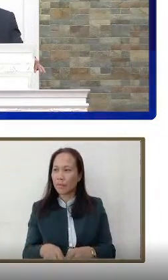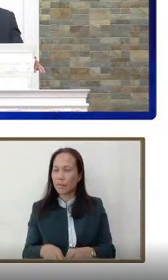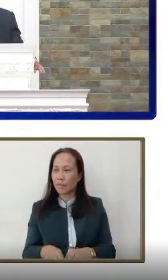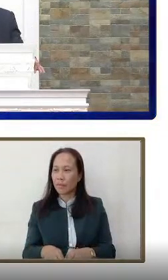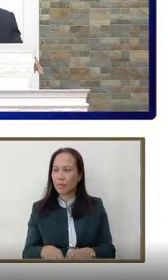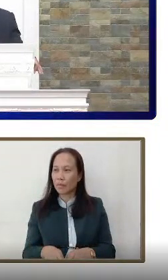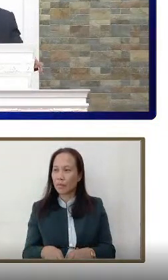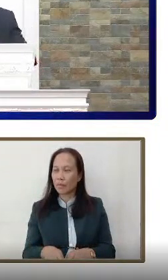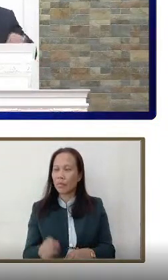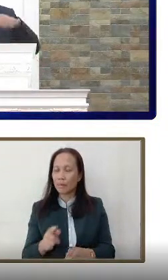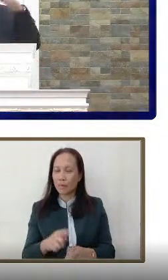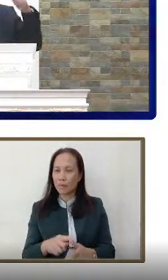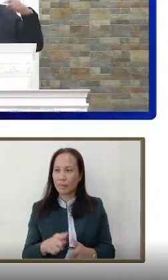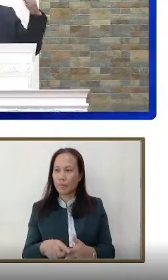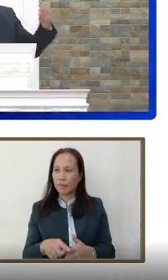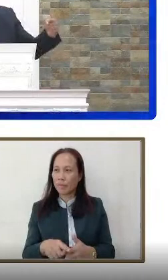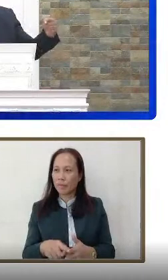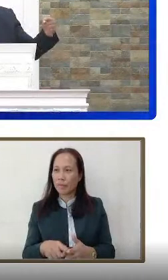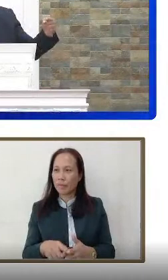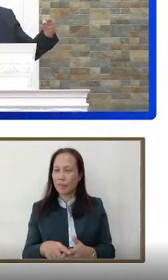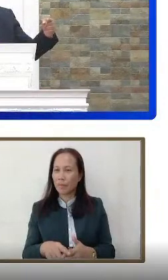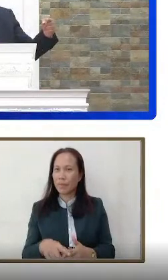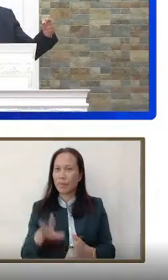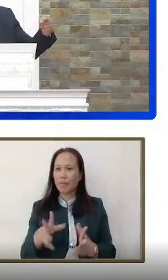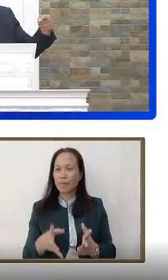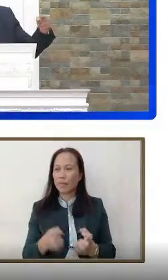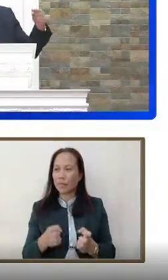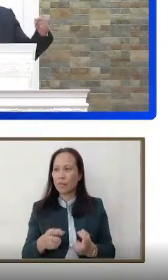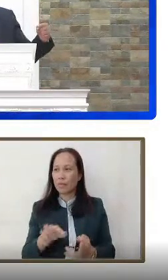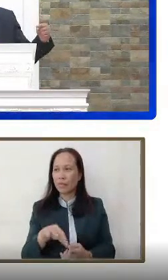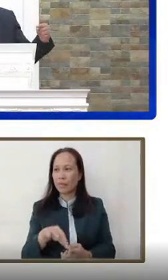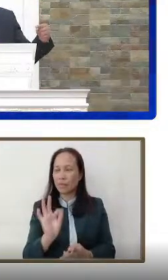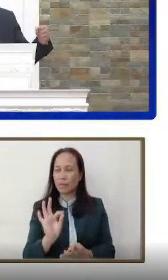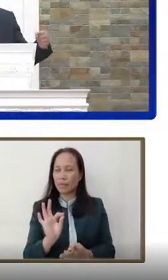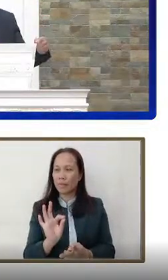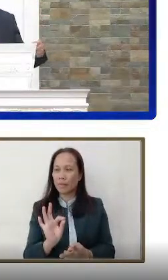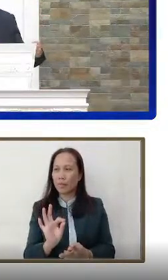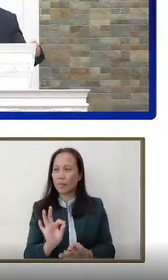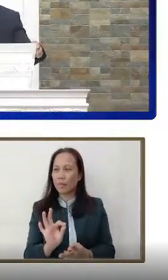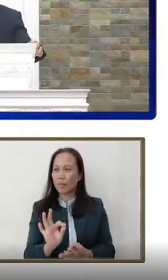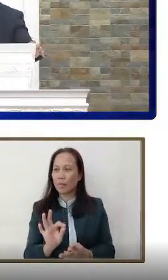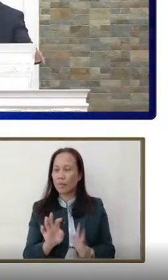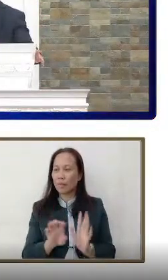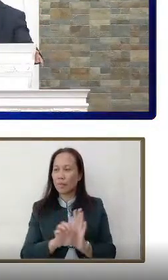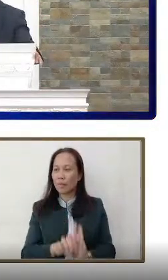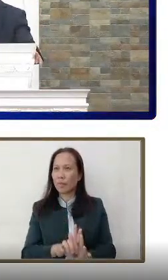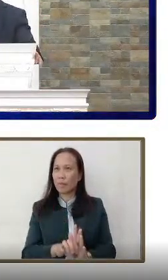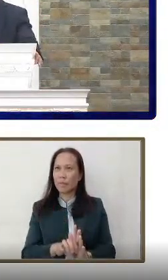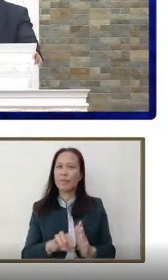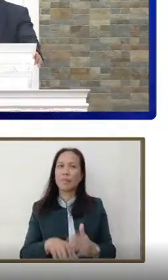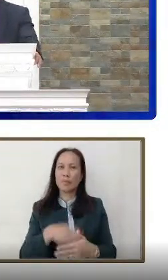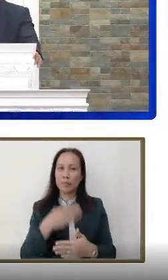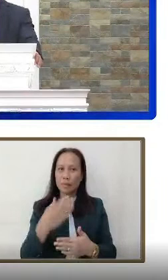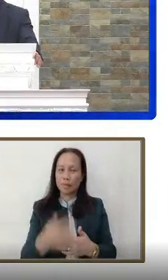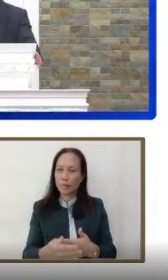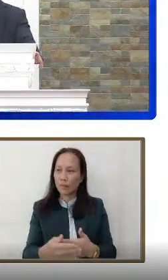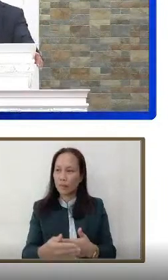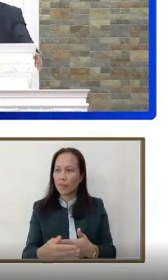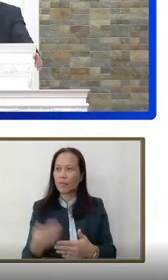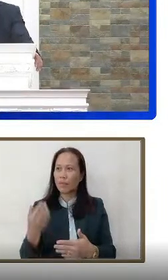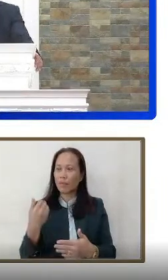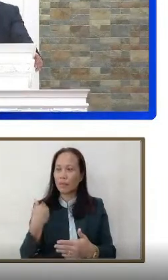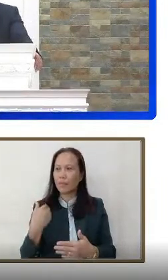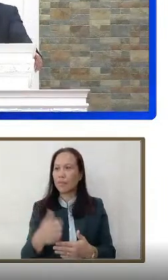ganyan, then pwede kayong pumili. Pwede kayong pumili. For example, sa susunod na naman, meron na namang